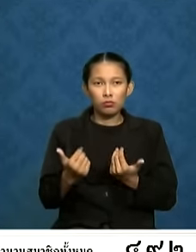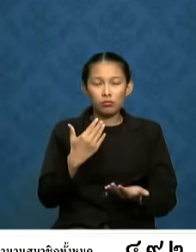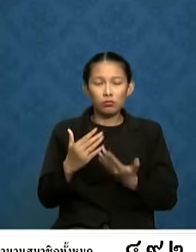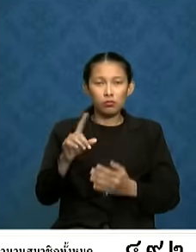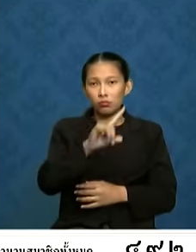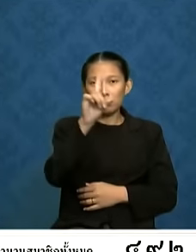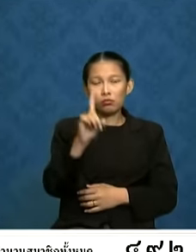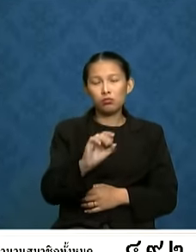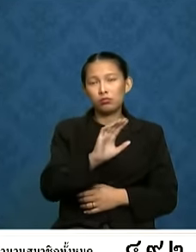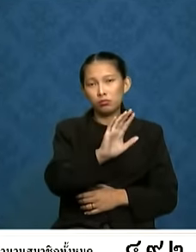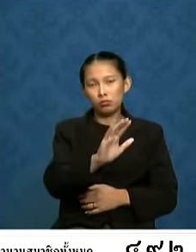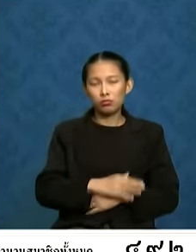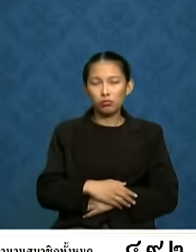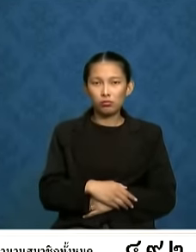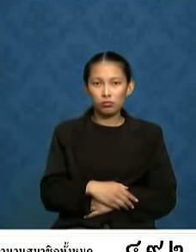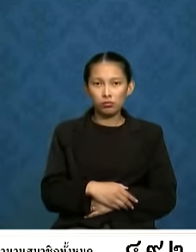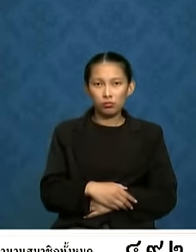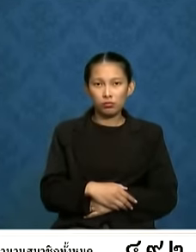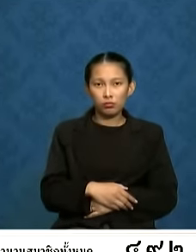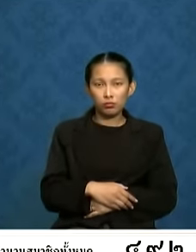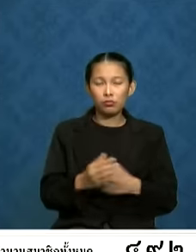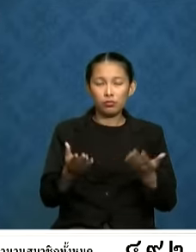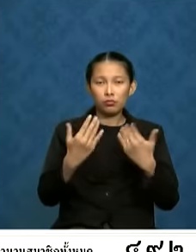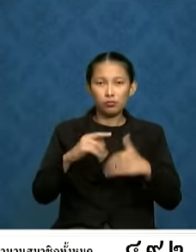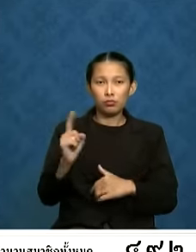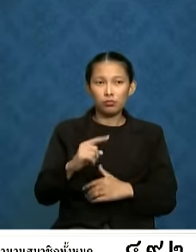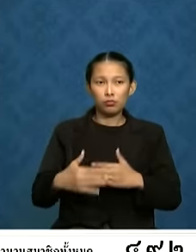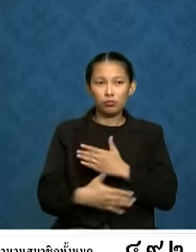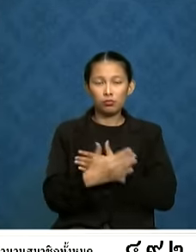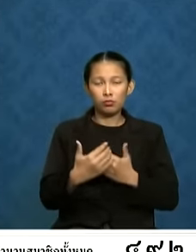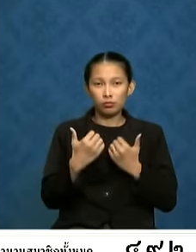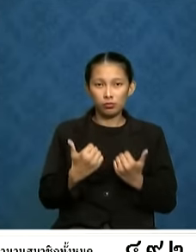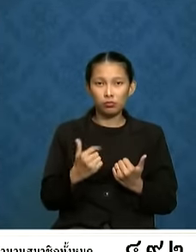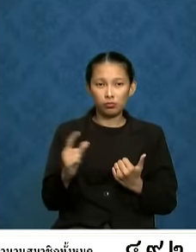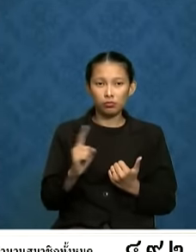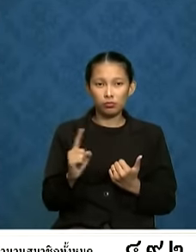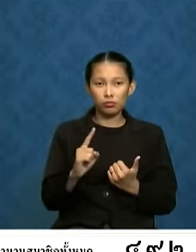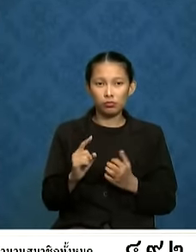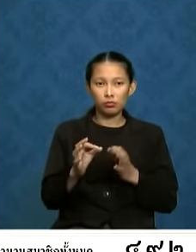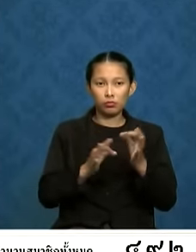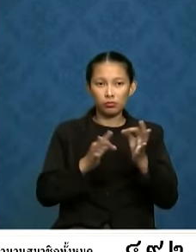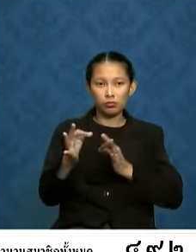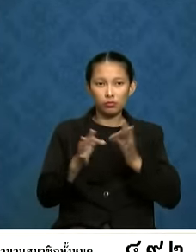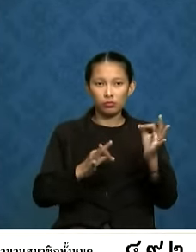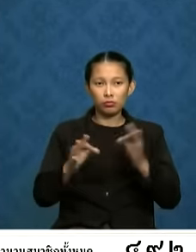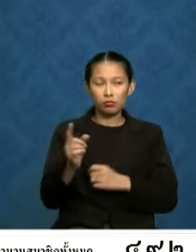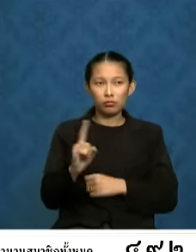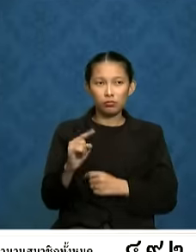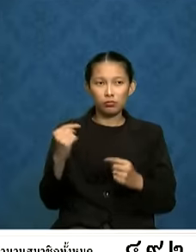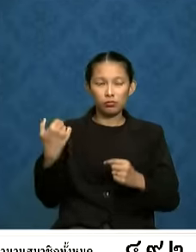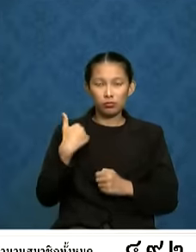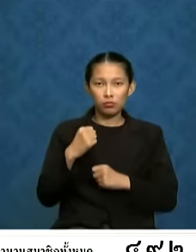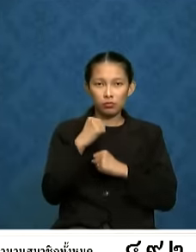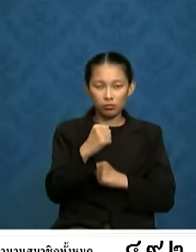หมายคำถามประเด็นถัดมานะครับที่ผมอยากจะใช้โอกาสนี้ในการในการที่จะชี้แจงนะครับคือมีความ